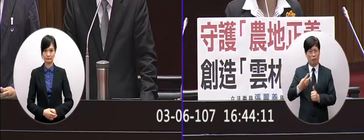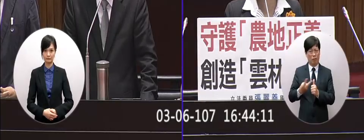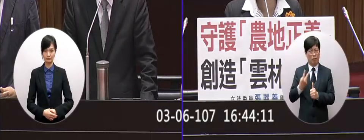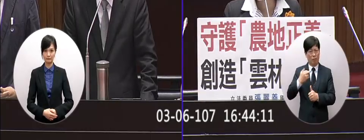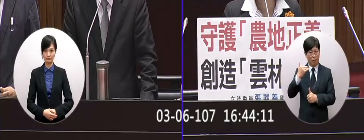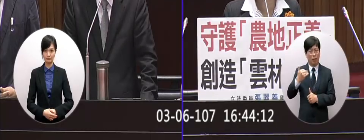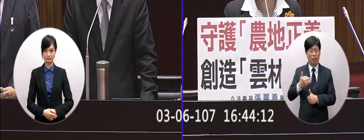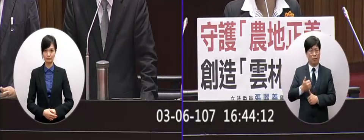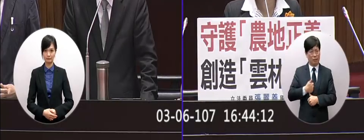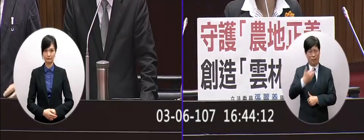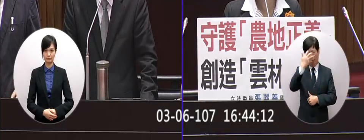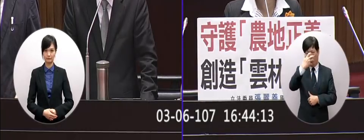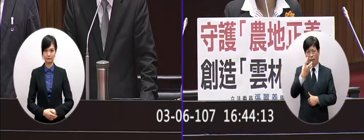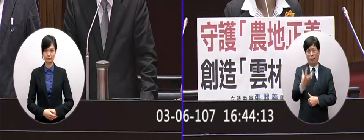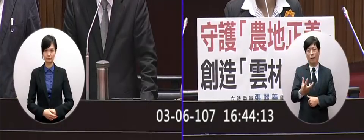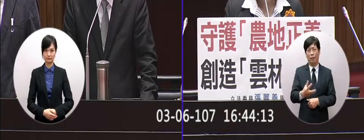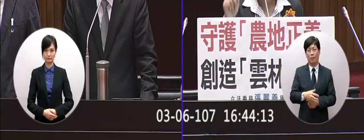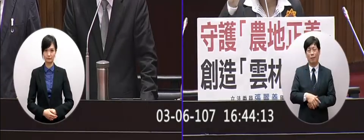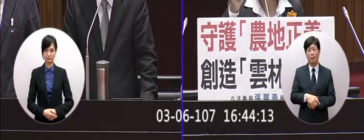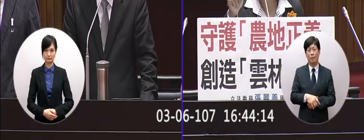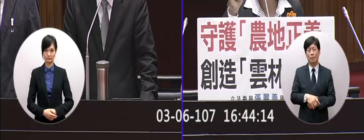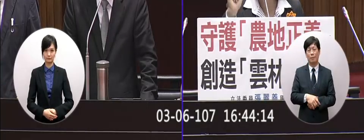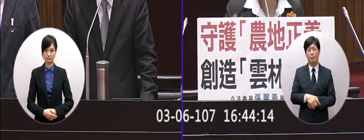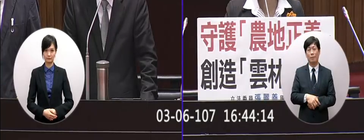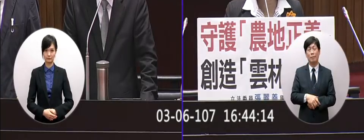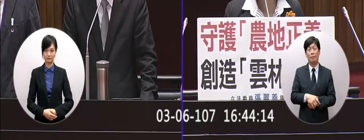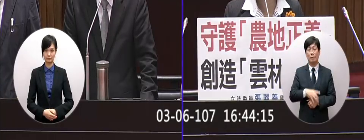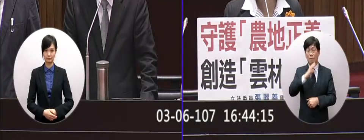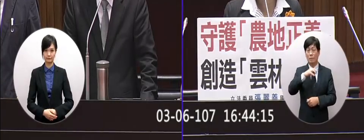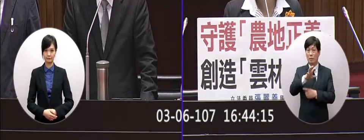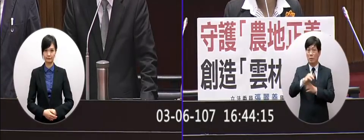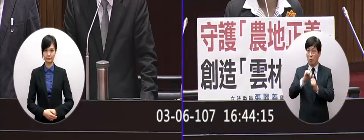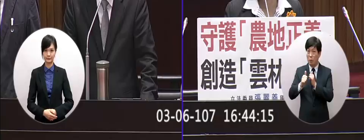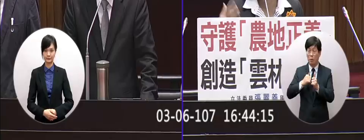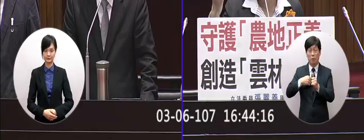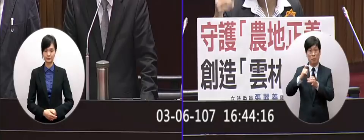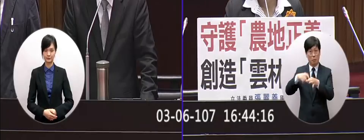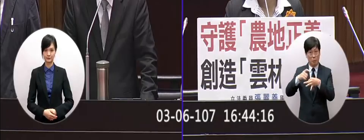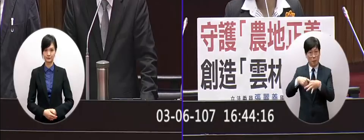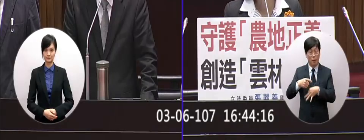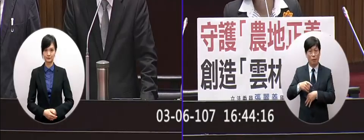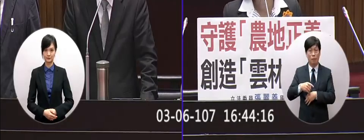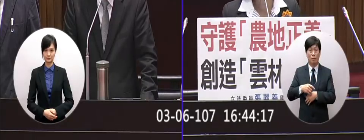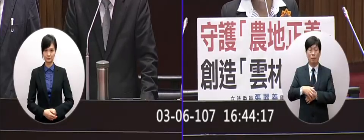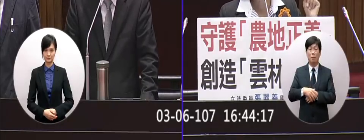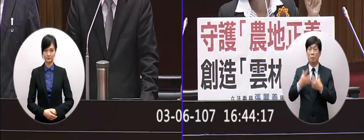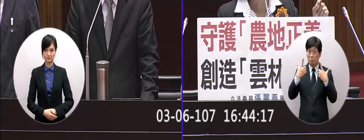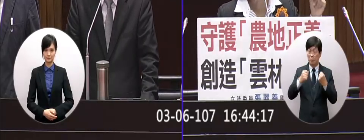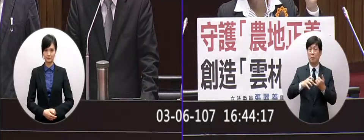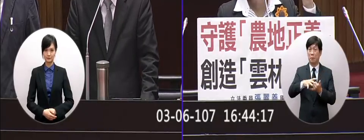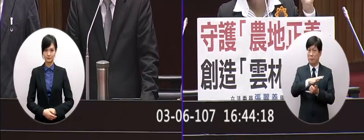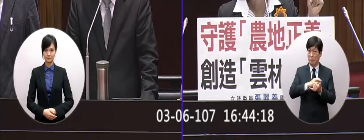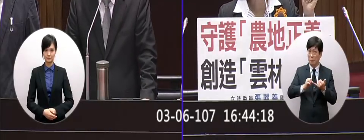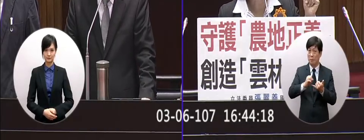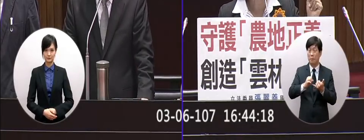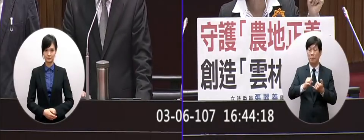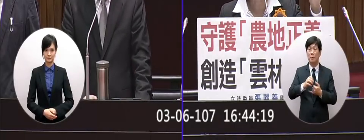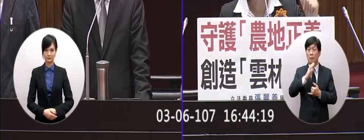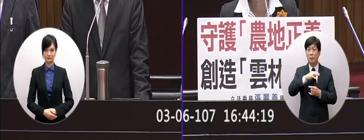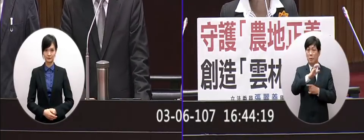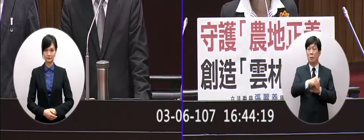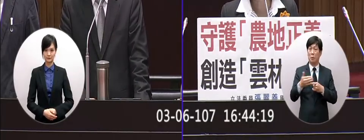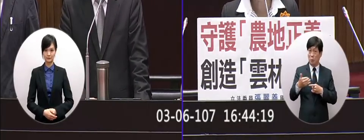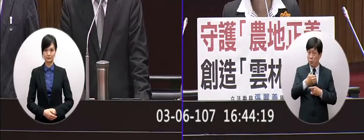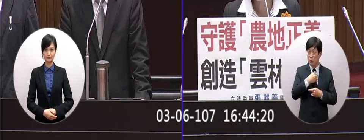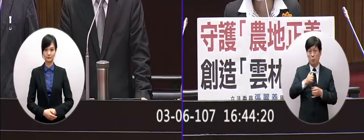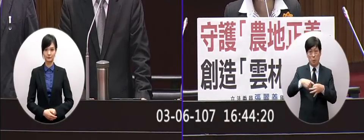名，比例最高的，从所有的农业收入，号称全国农渔业产